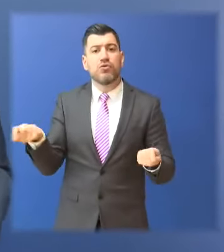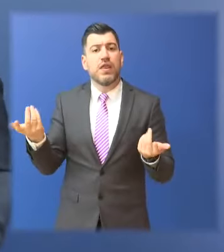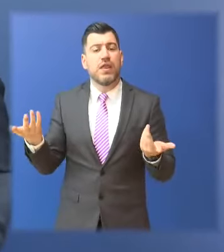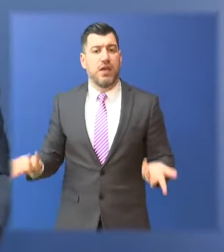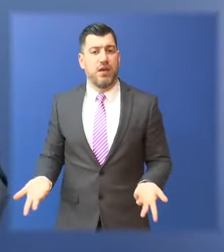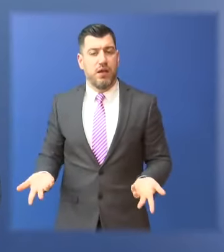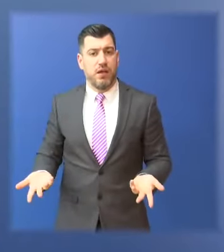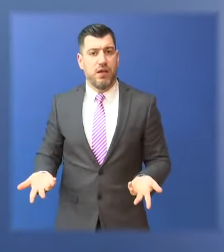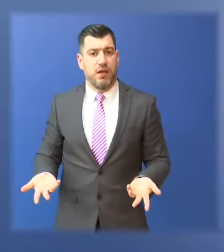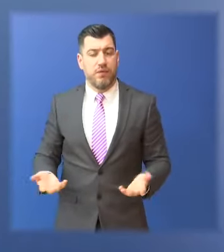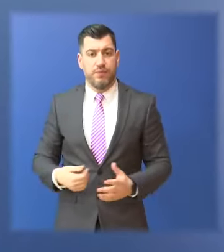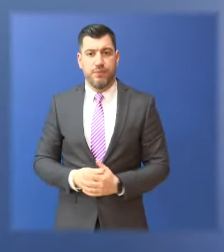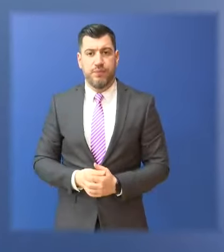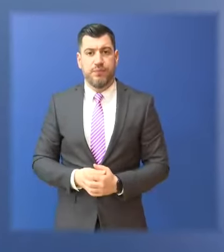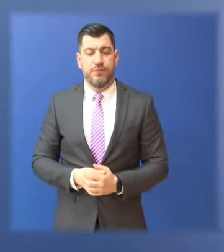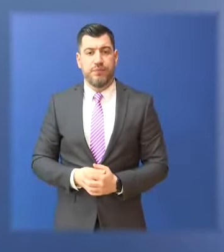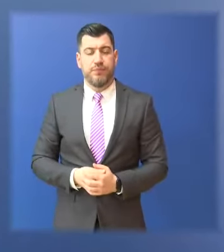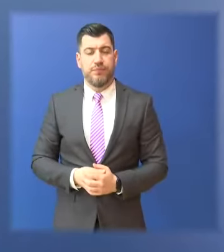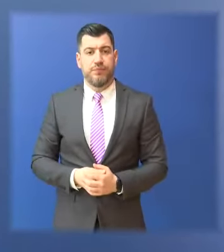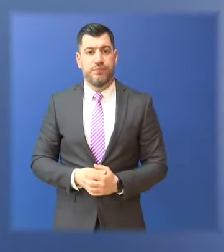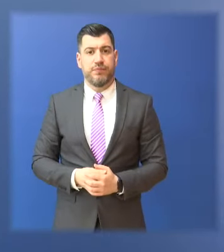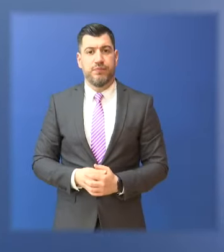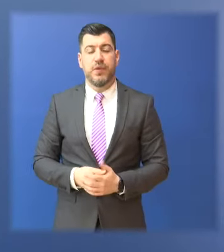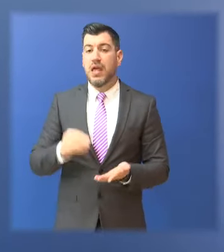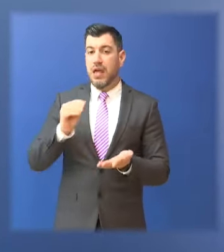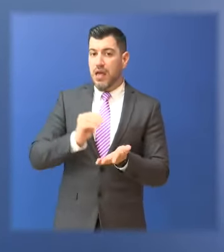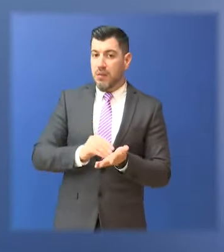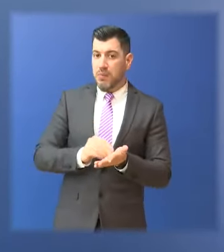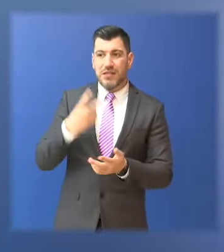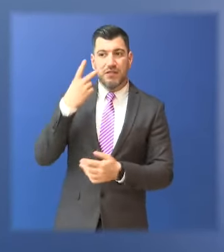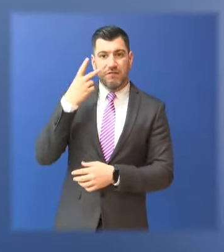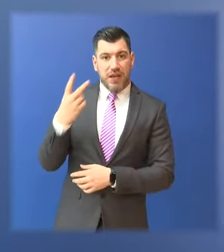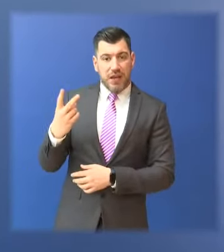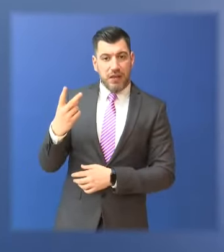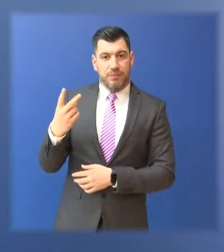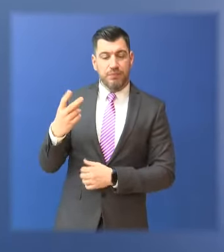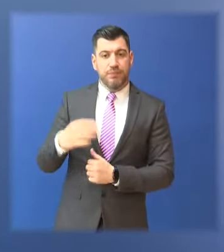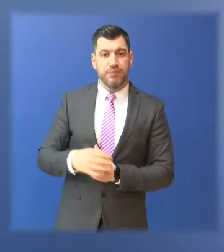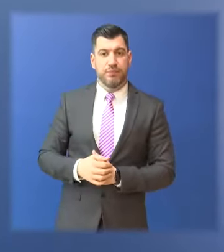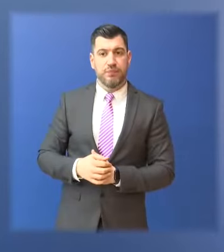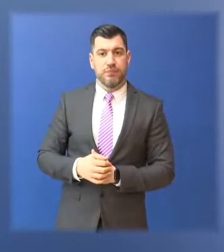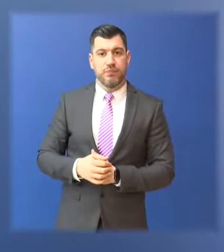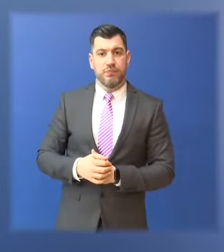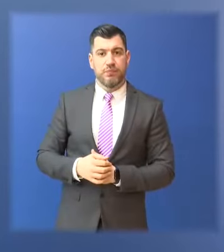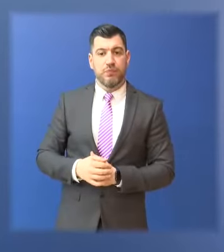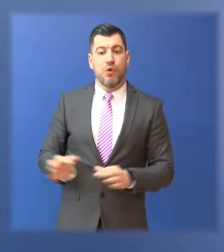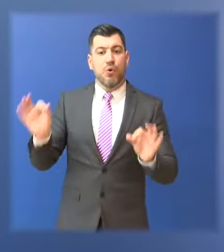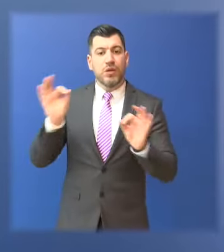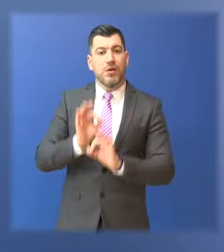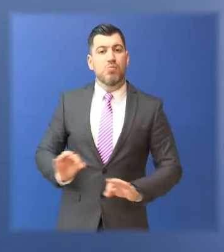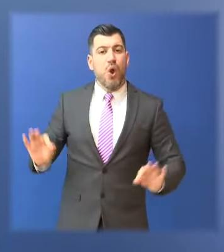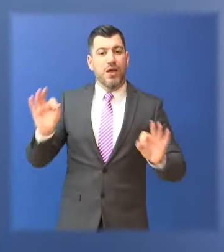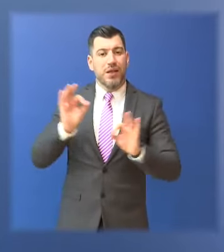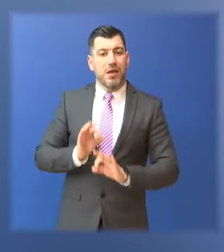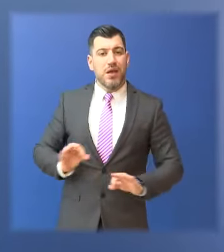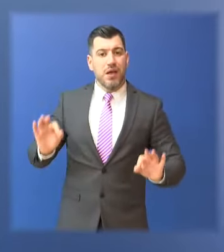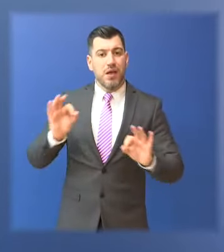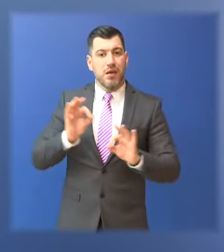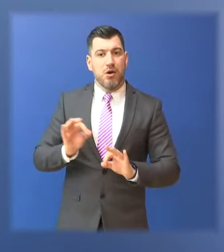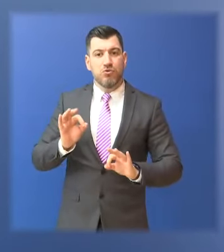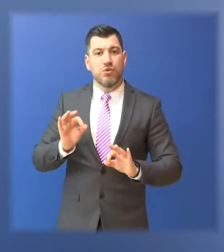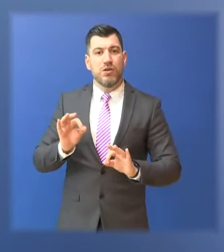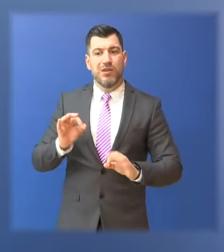ότι προετοιμάζονται κινητοποιήσεις σε σχέση με το νομοσχέδιο για τα μη